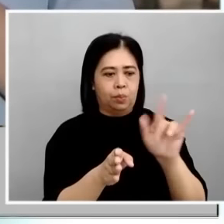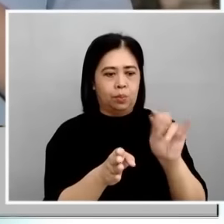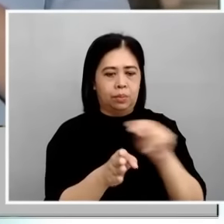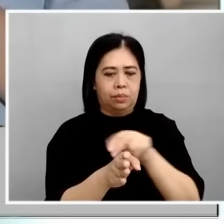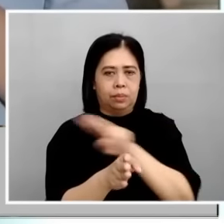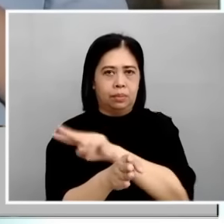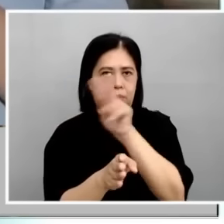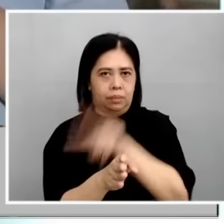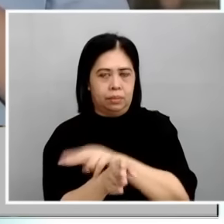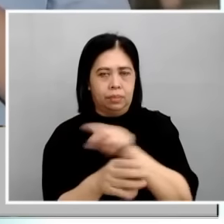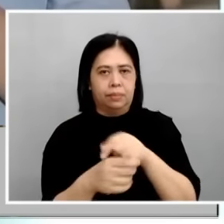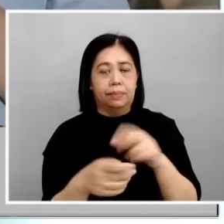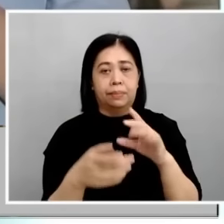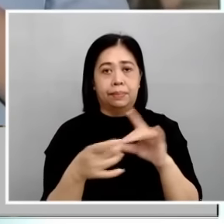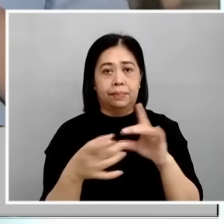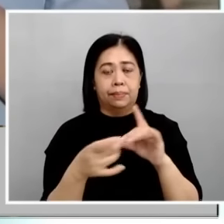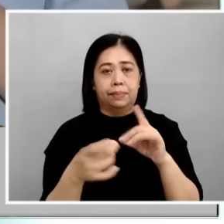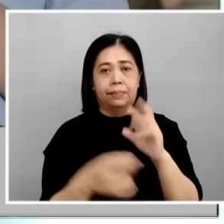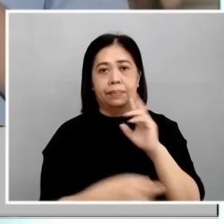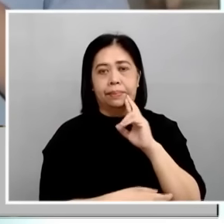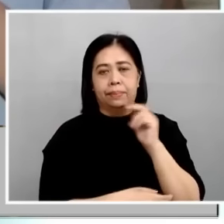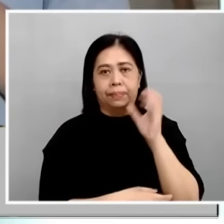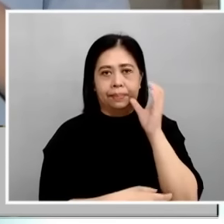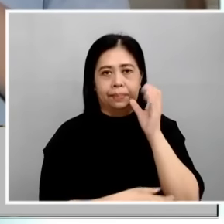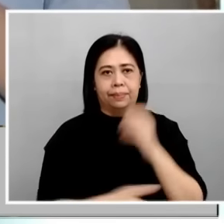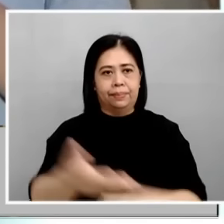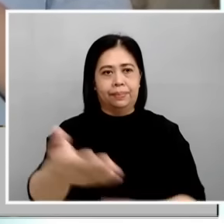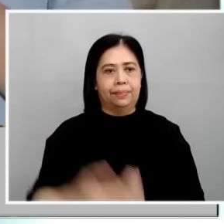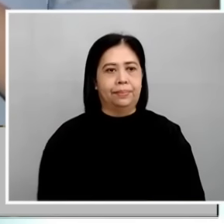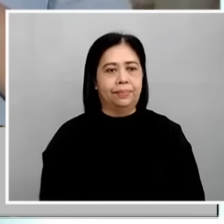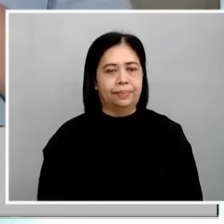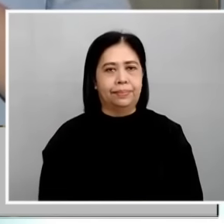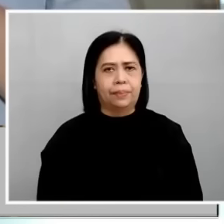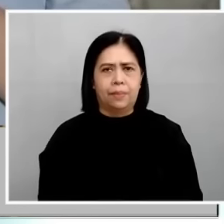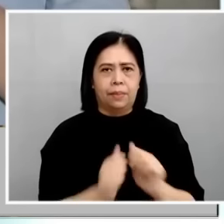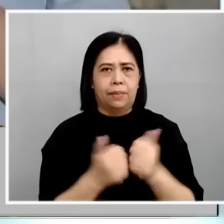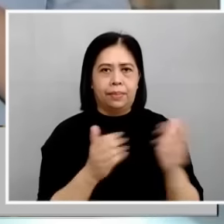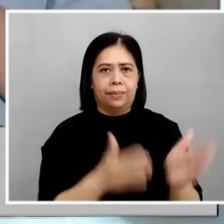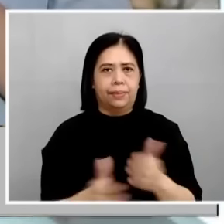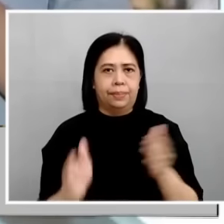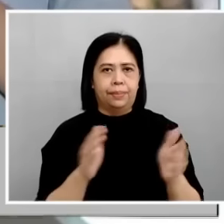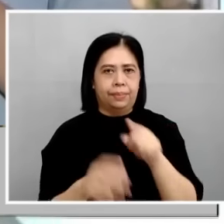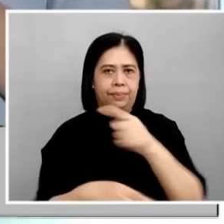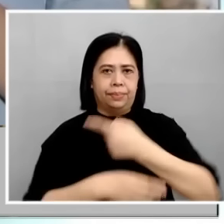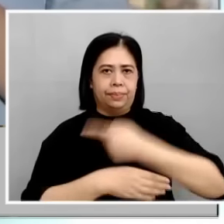City, nagpapatrol si Raya Capulong. Raya, kumusta ang paghanda dyan sa checkpoint?